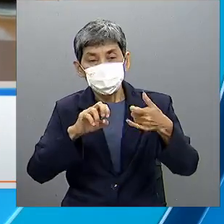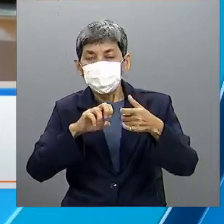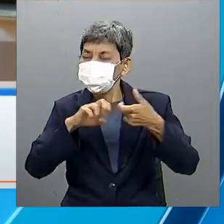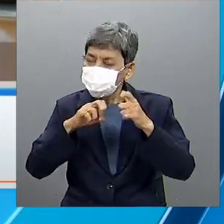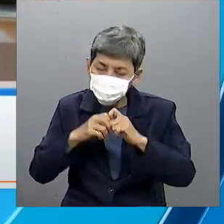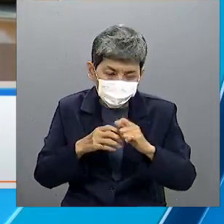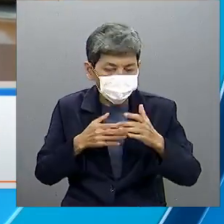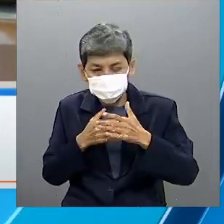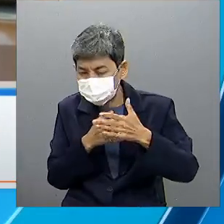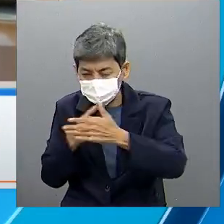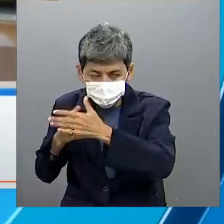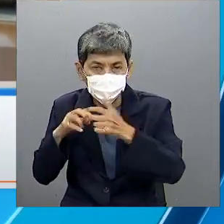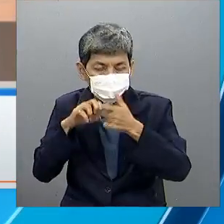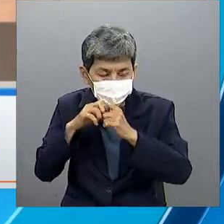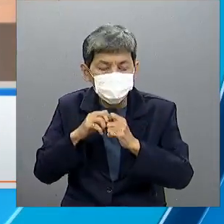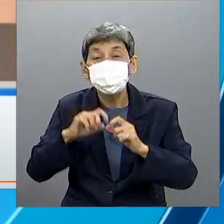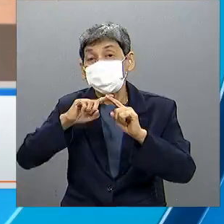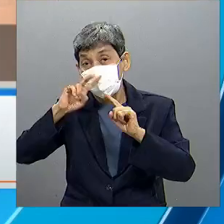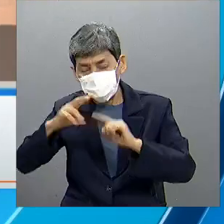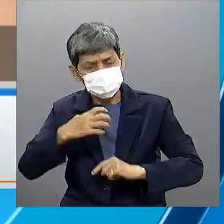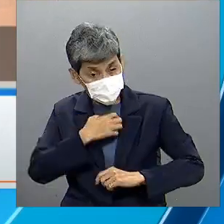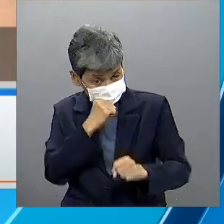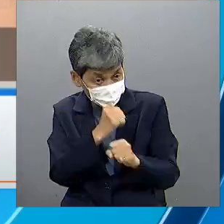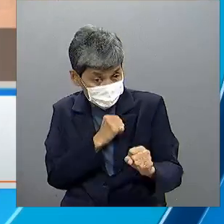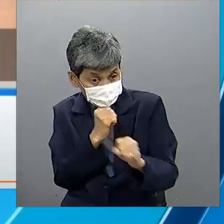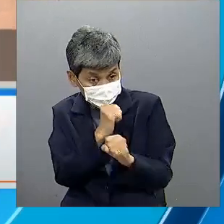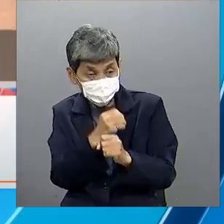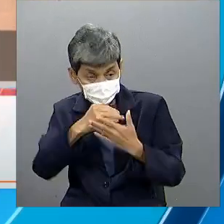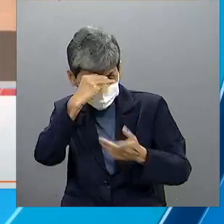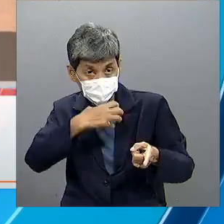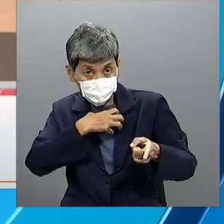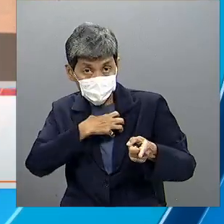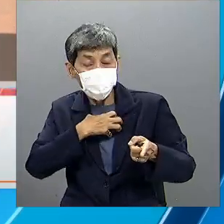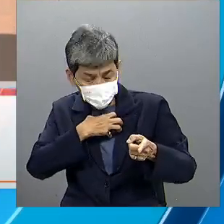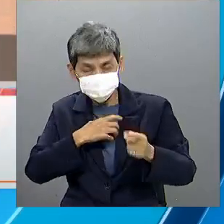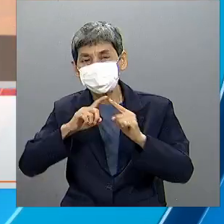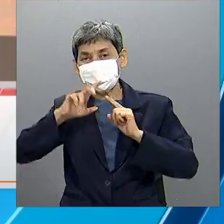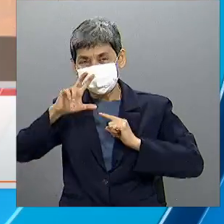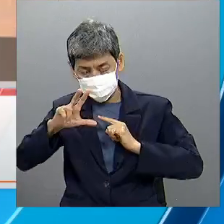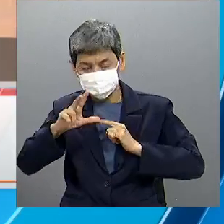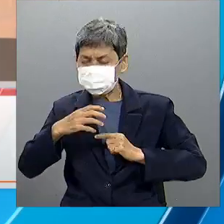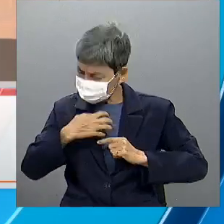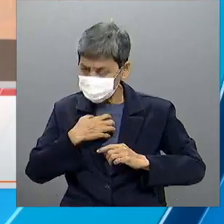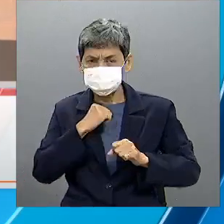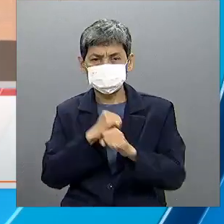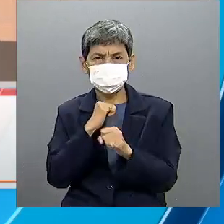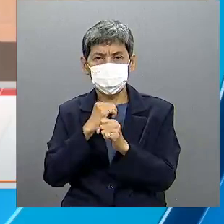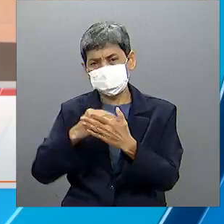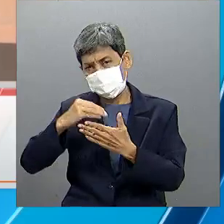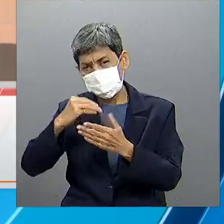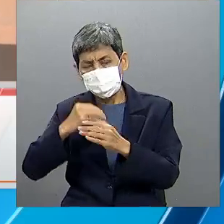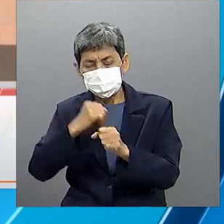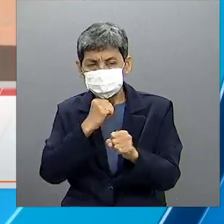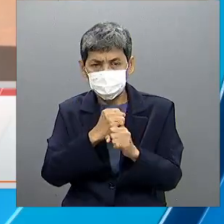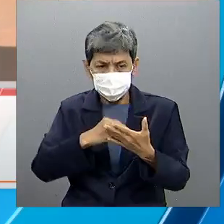ๆแล้วก็2มีความตั้งใจอยากจะอยู่ในระบบการศึกษาต่อ3ตั้งใจที่อยากจะพัฒนาทักษะด้านการตลาดออนไลน์เพื่อใช้